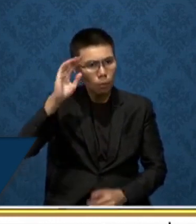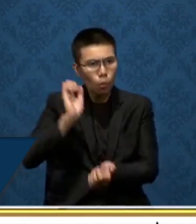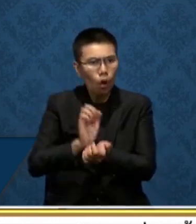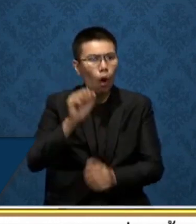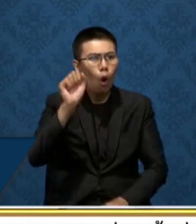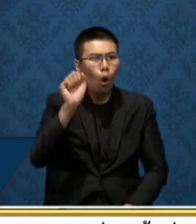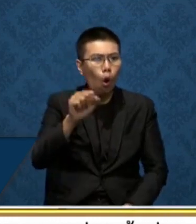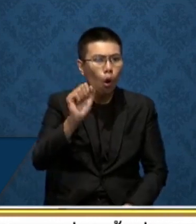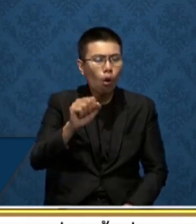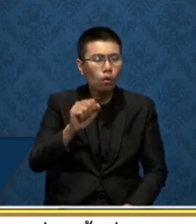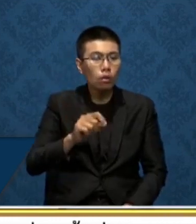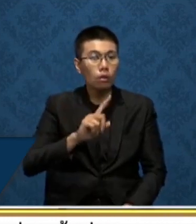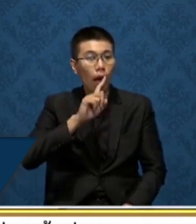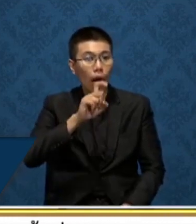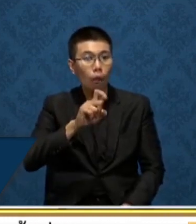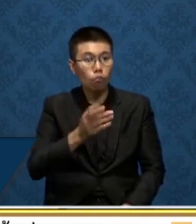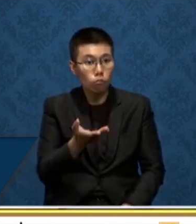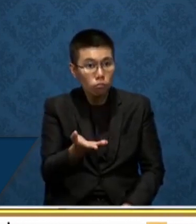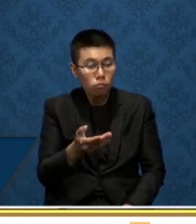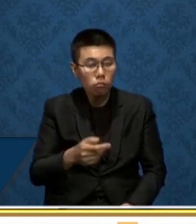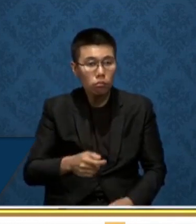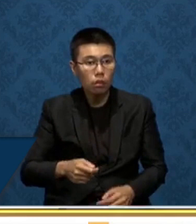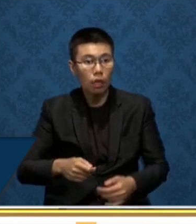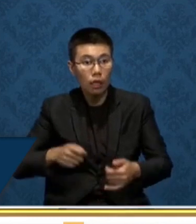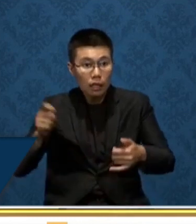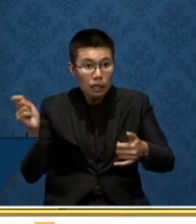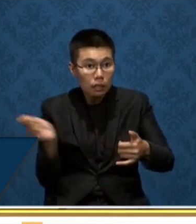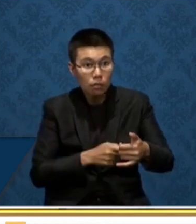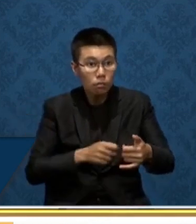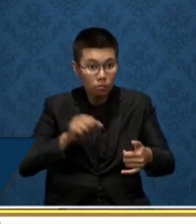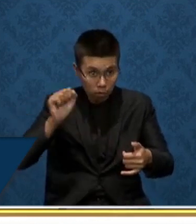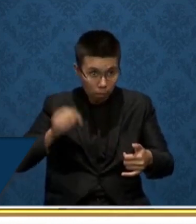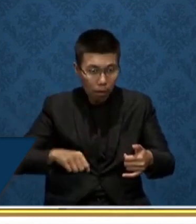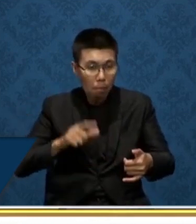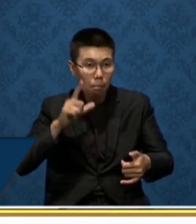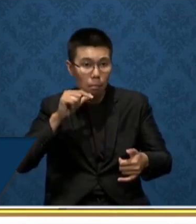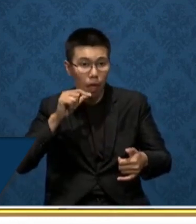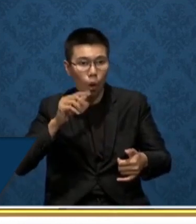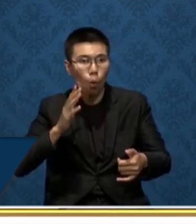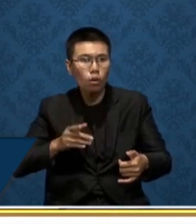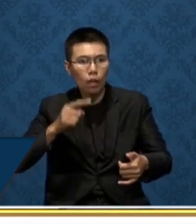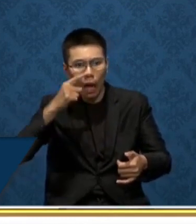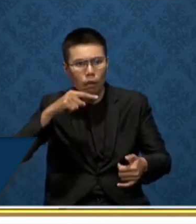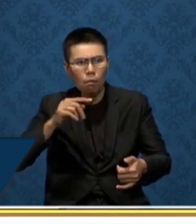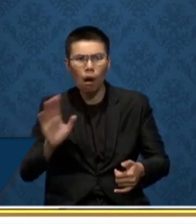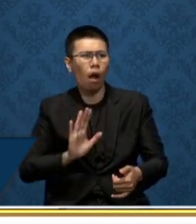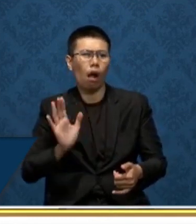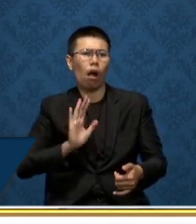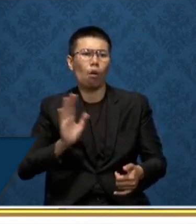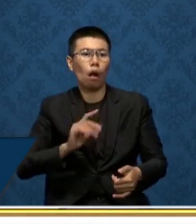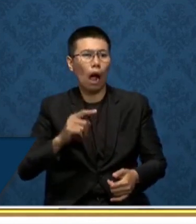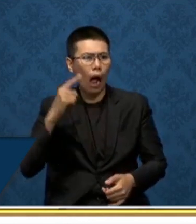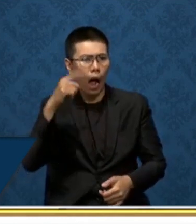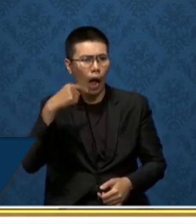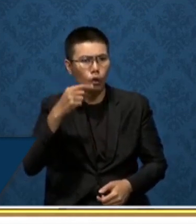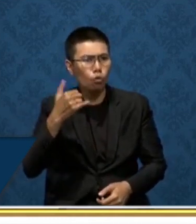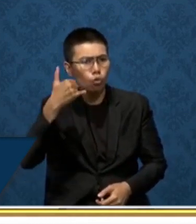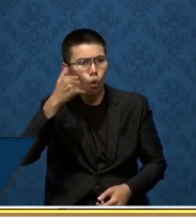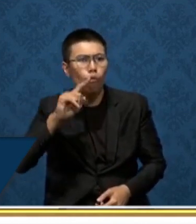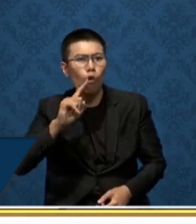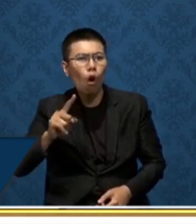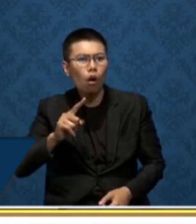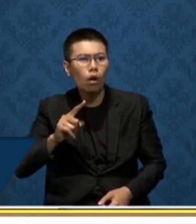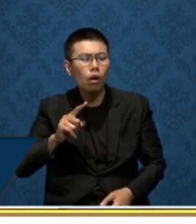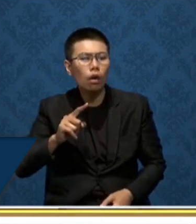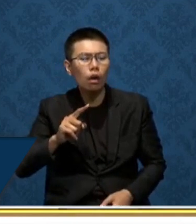านตีลูกหรือเปล่าแม่คนนั้นตกใจนะครับเป็นคนไทยก็บอกว่าเปล่าไม่ได้ตีใครไปโทรแจ้งหรอเพื่อนบ้านหรออะไรอ